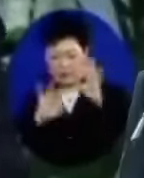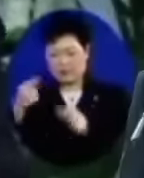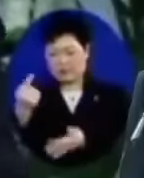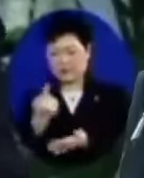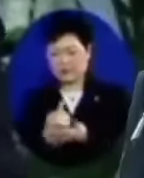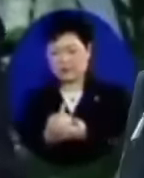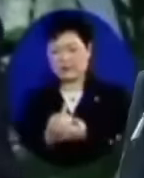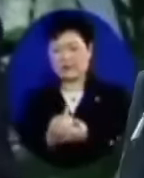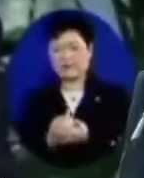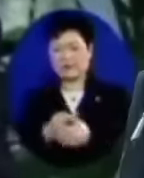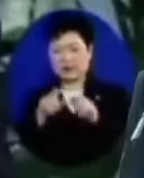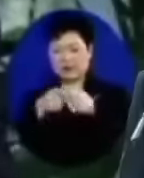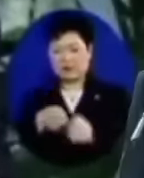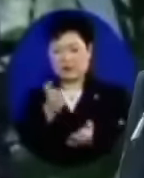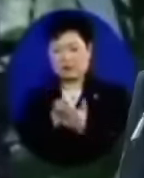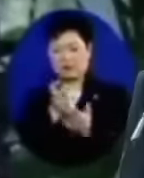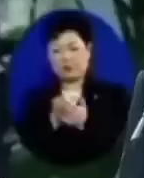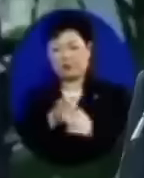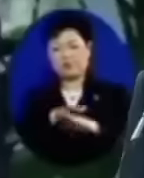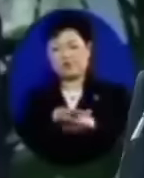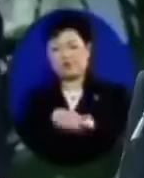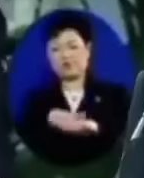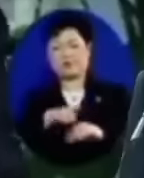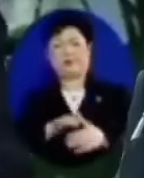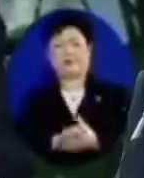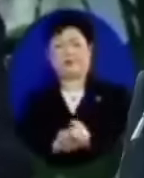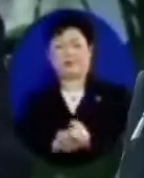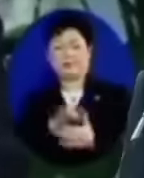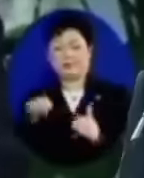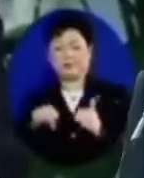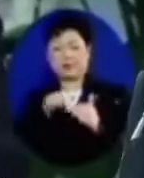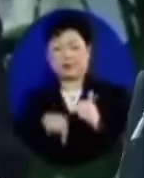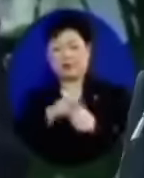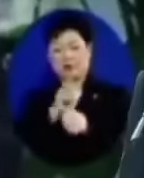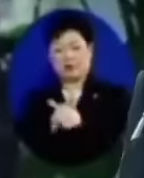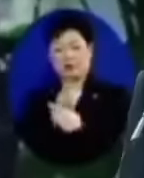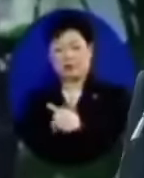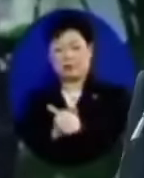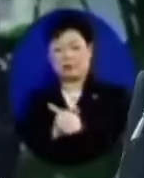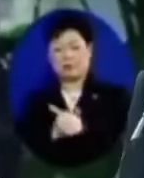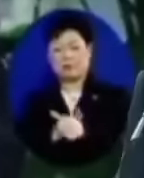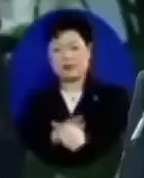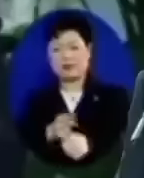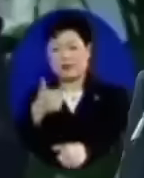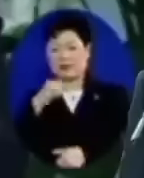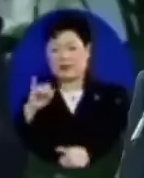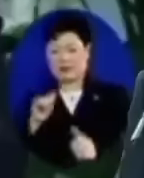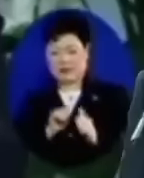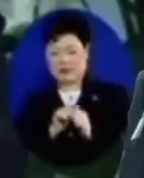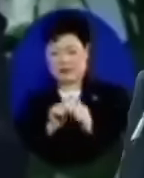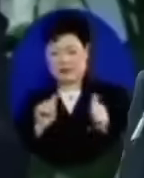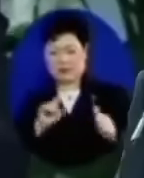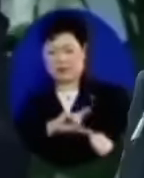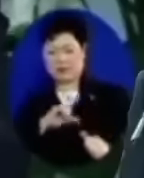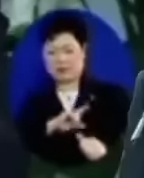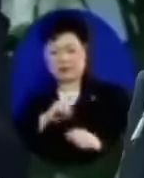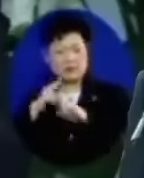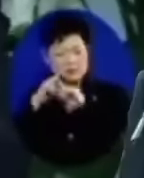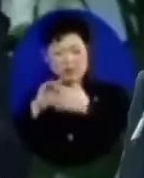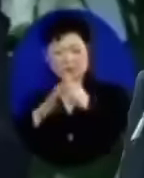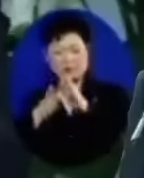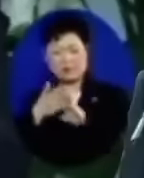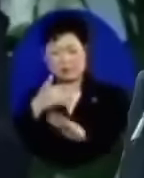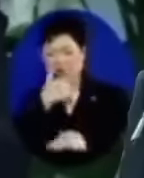바리새인은 철저히 율법주의자여 유대주의자인데 그 중에도 선생이니까 니고데모는 흠도 없고 점도 없이 율법을